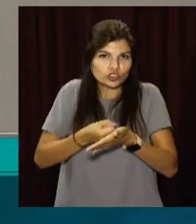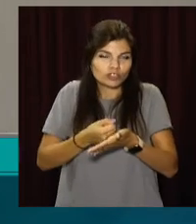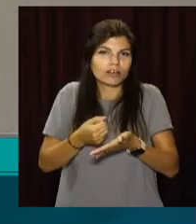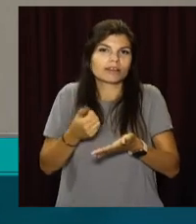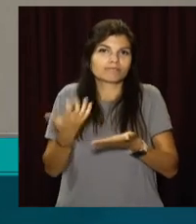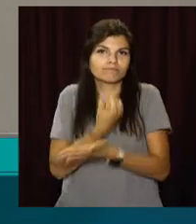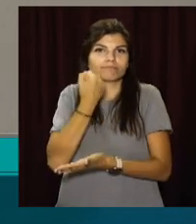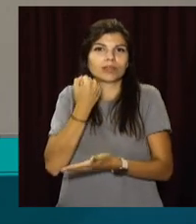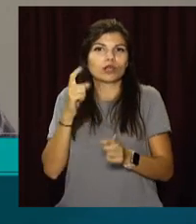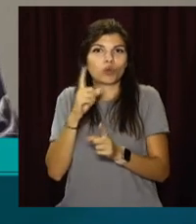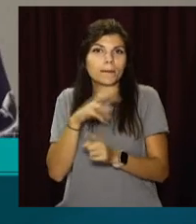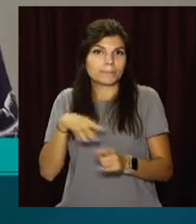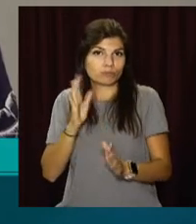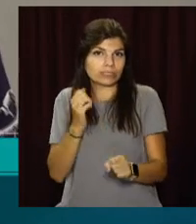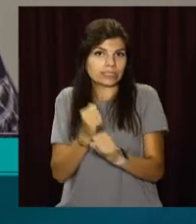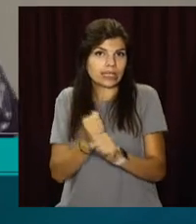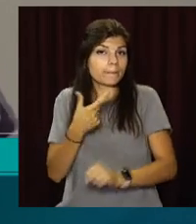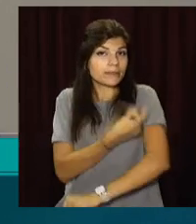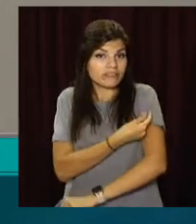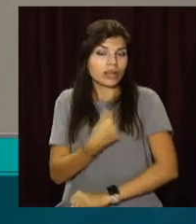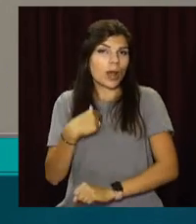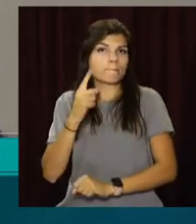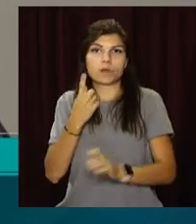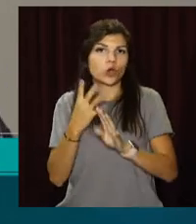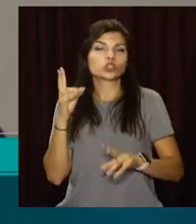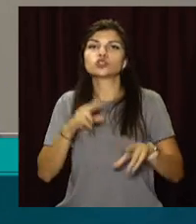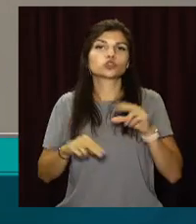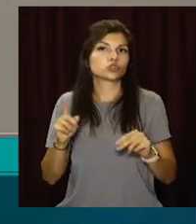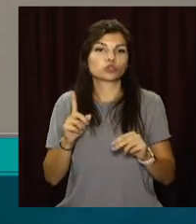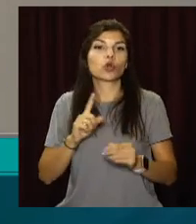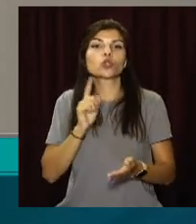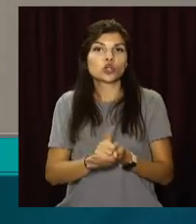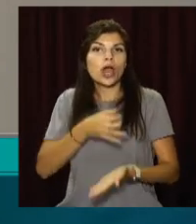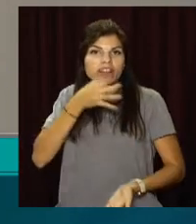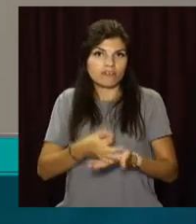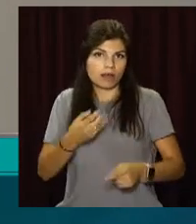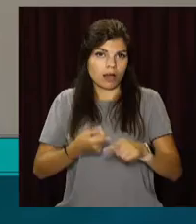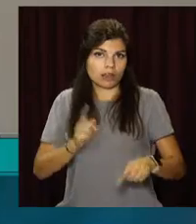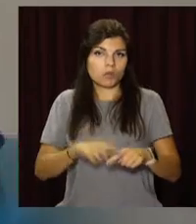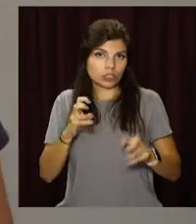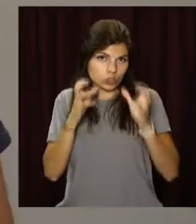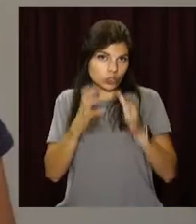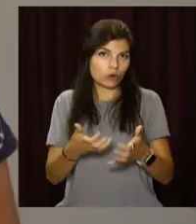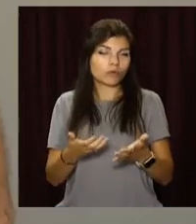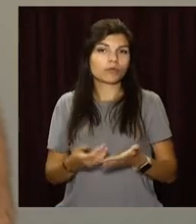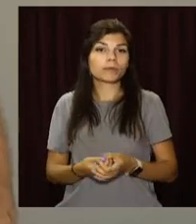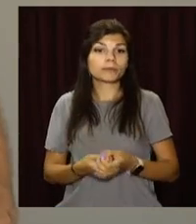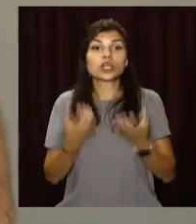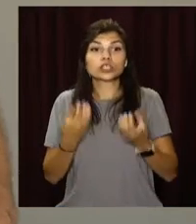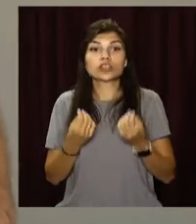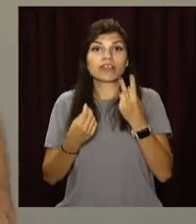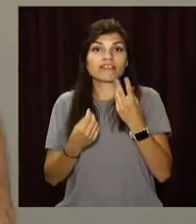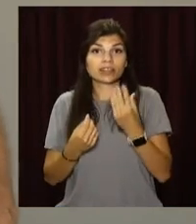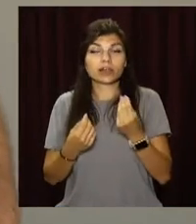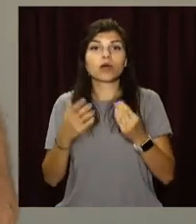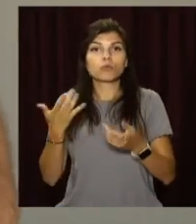нас, що ми зробимо прививки. І в першу чергу, я вважаю, повинні відповідально до цього віднестись і зробити прививки. Що два дні